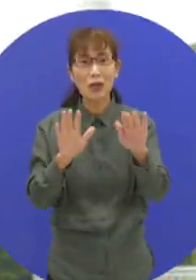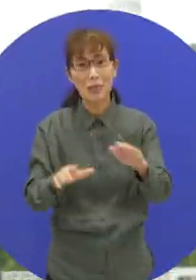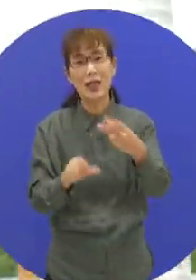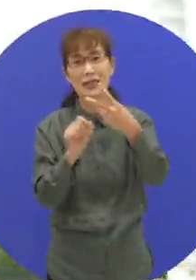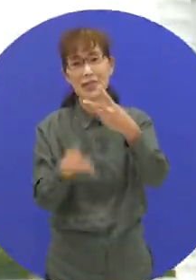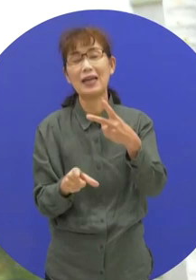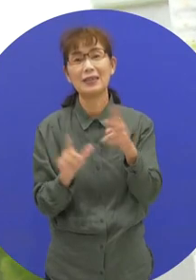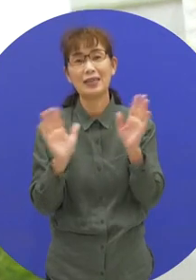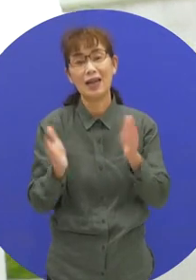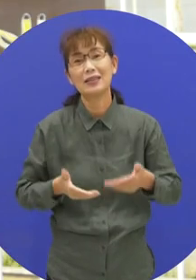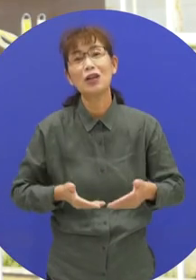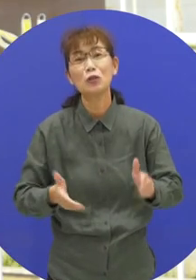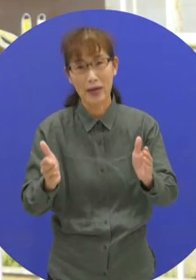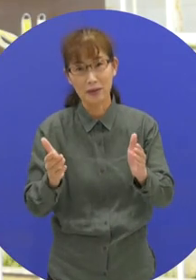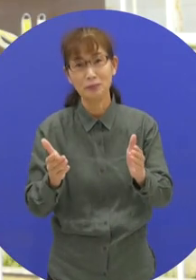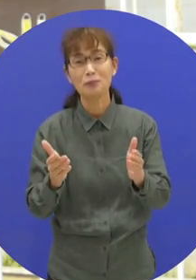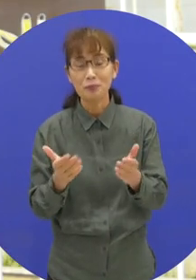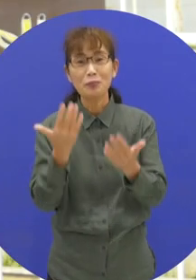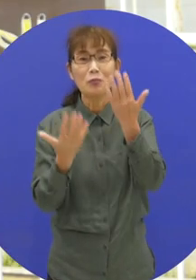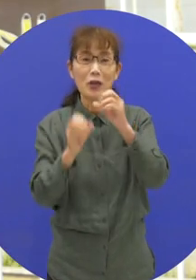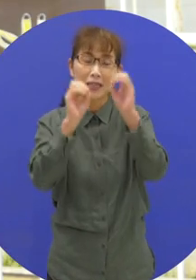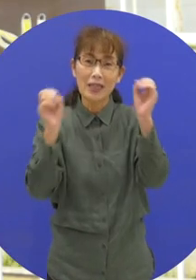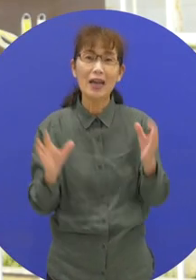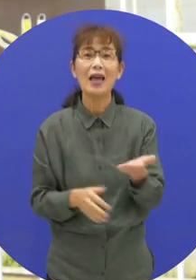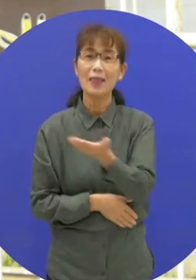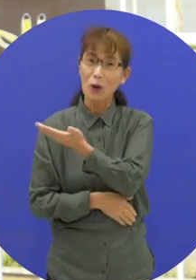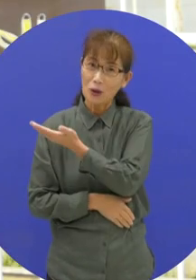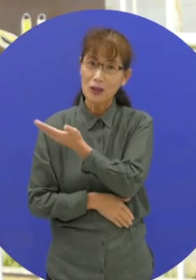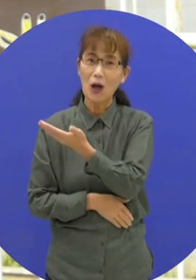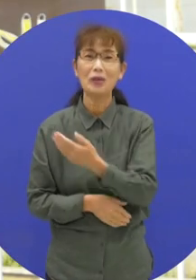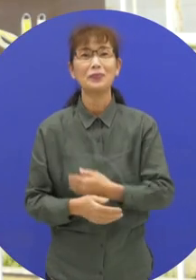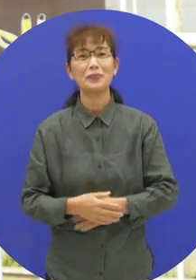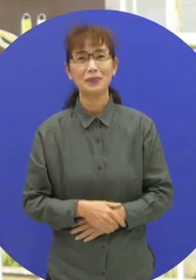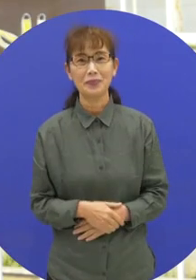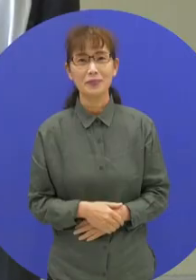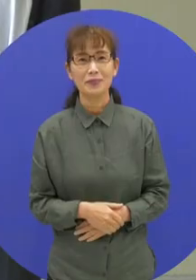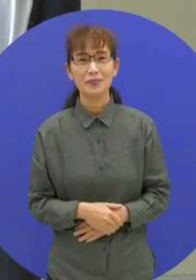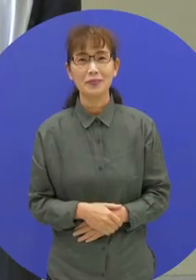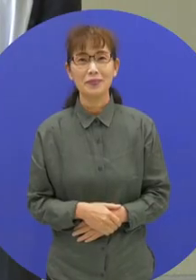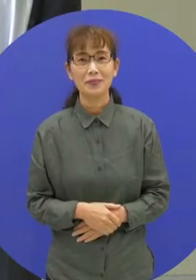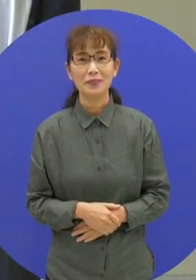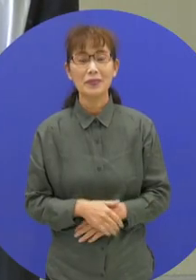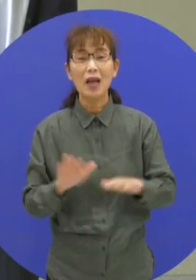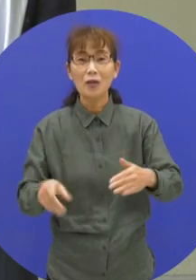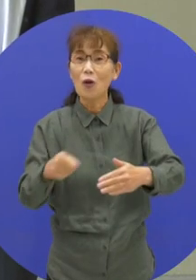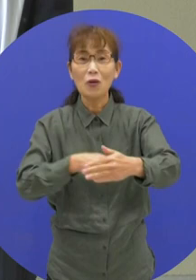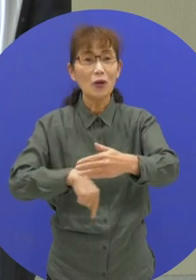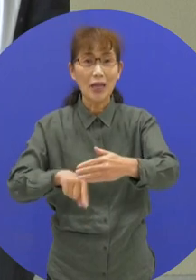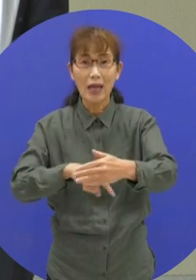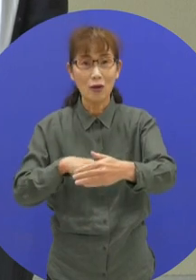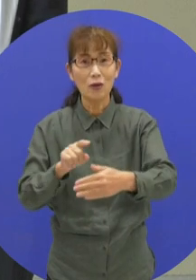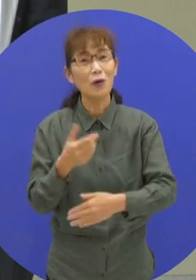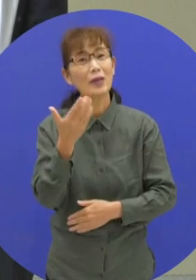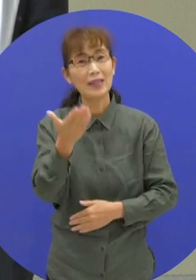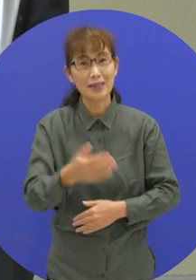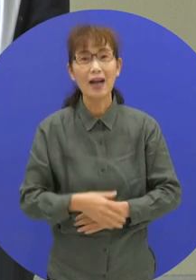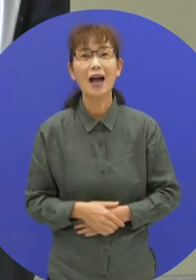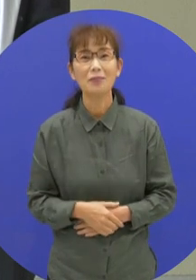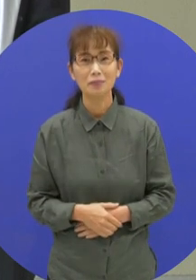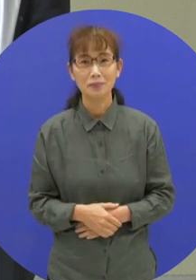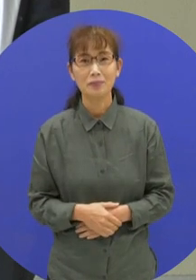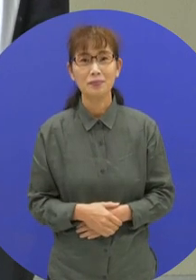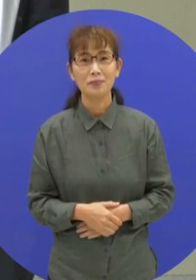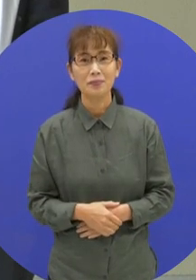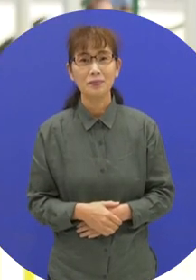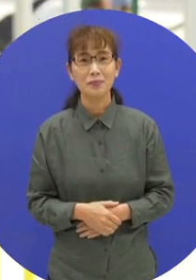月にはお母さん可愛いサセボモンがいっぱいの森キララへぜひ遊びに来てください。 今回のキラッとサセボはいかがでした